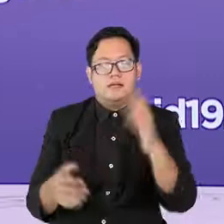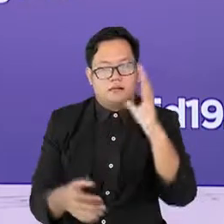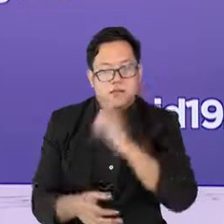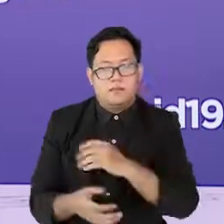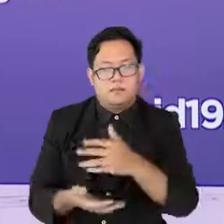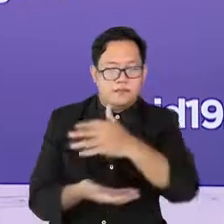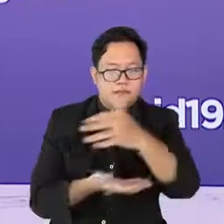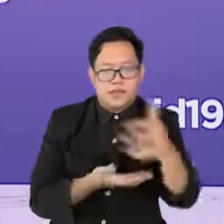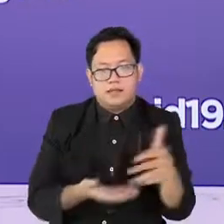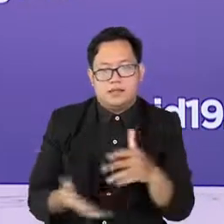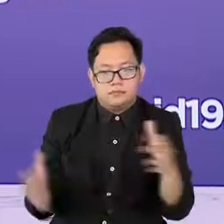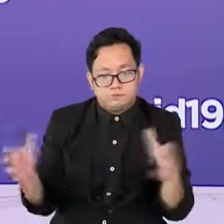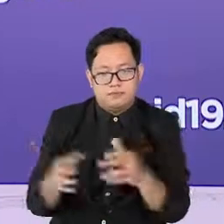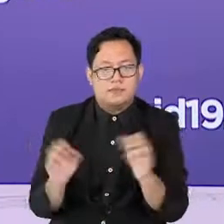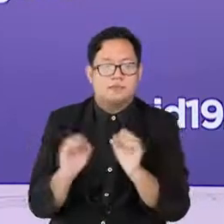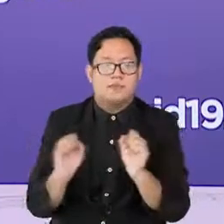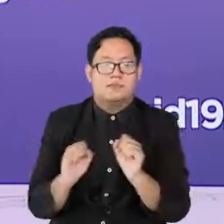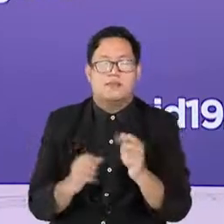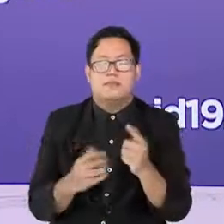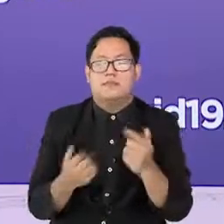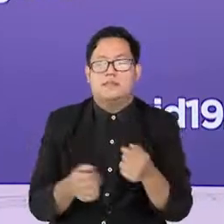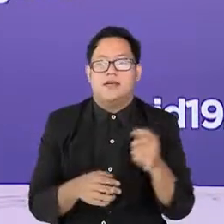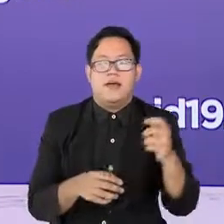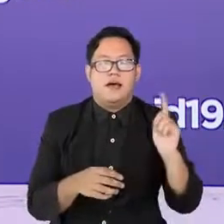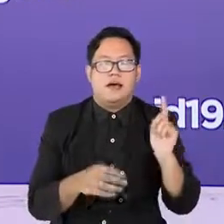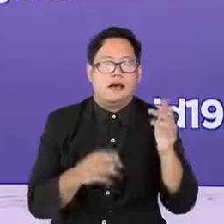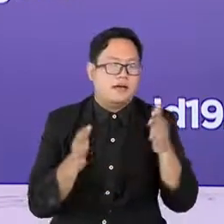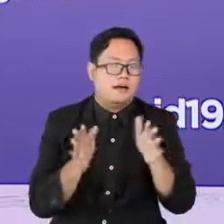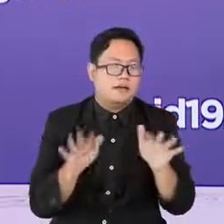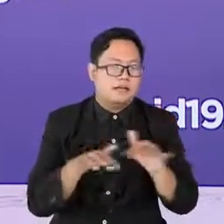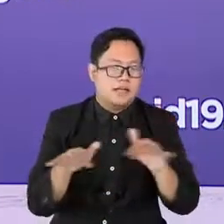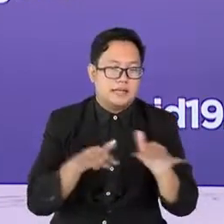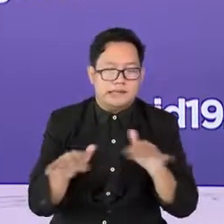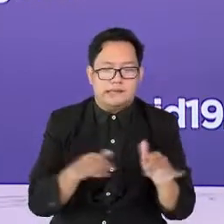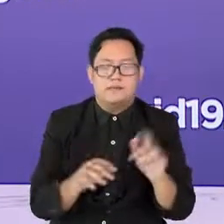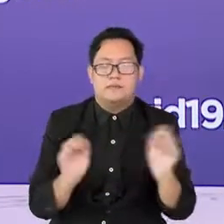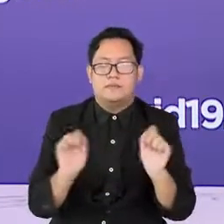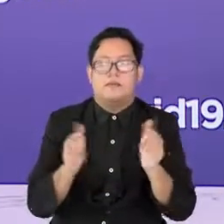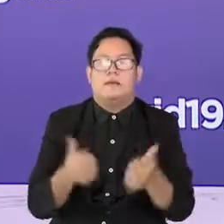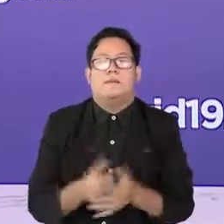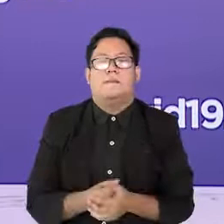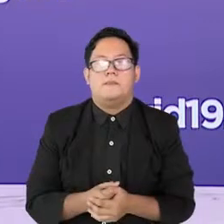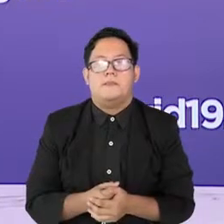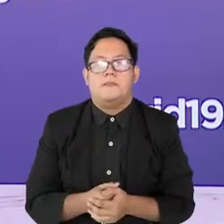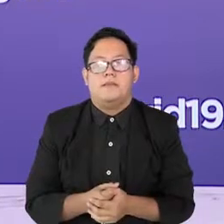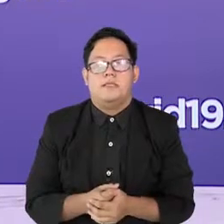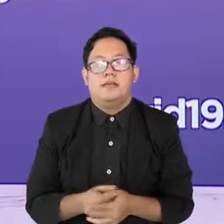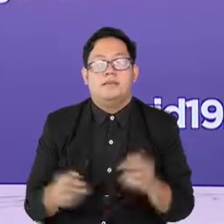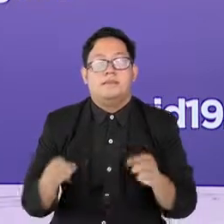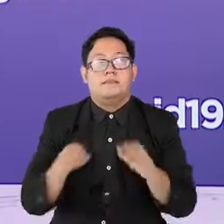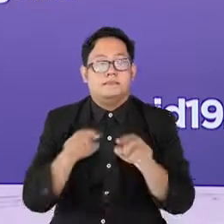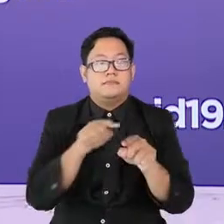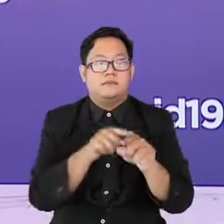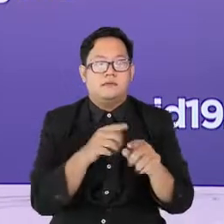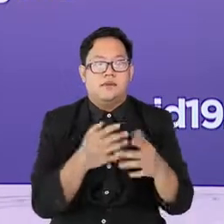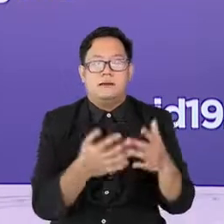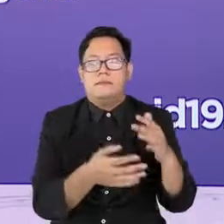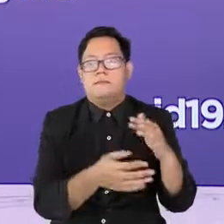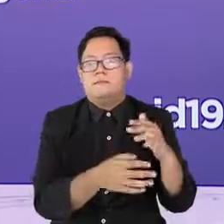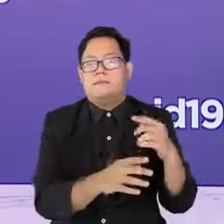tanggap dan cepat hal King secara paralel dapat menurunkan peluang penambahan kasus